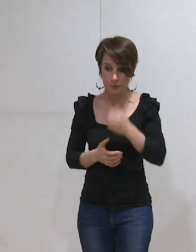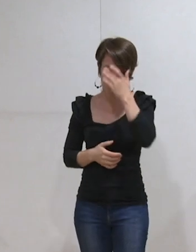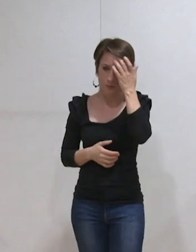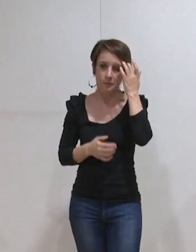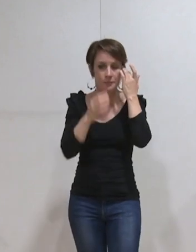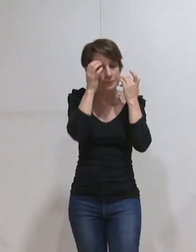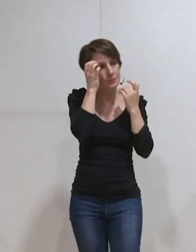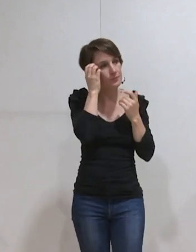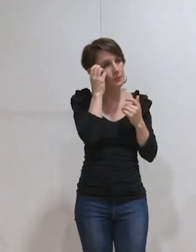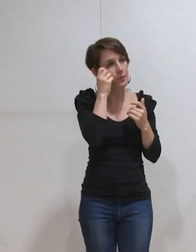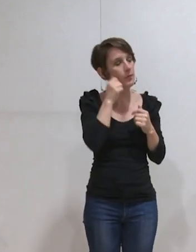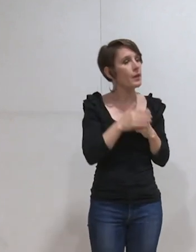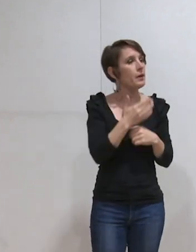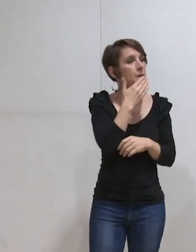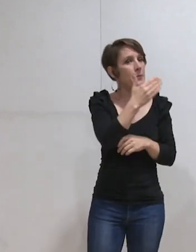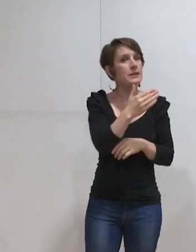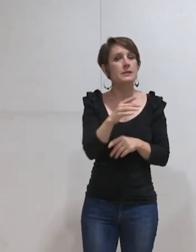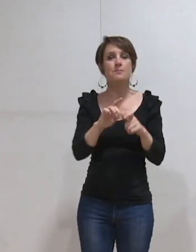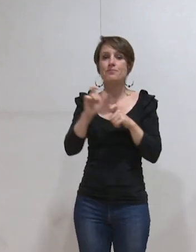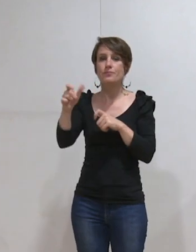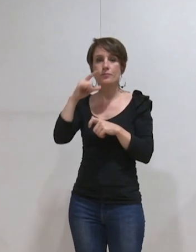dernier Monsieur chamussi